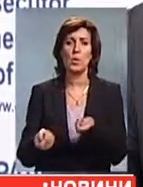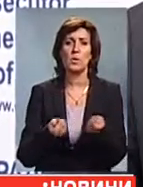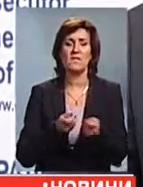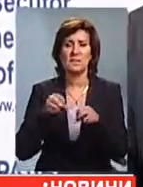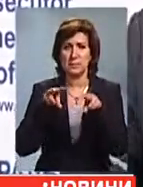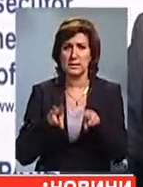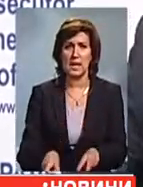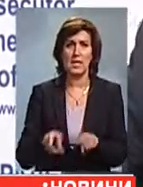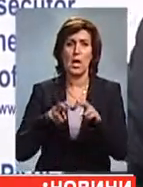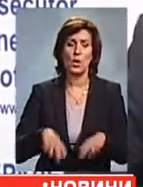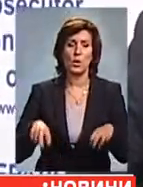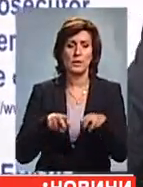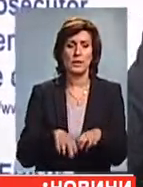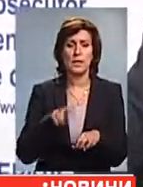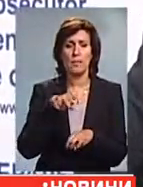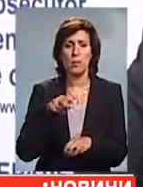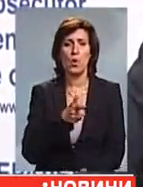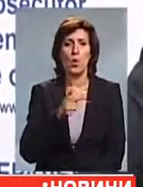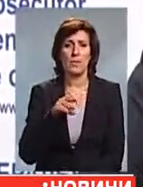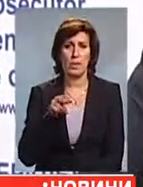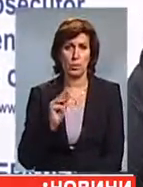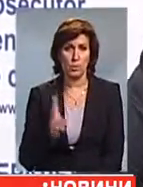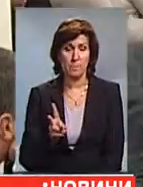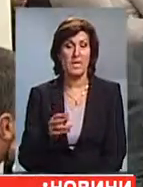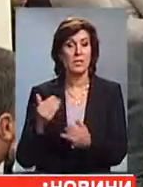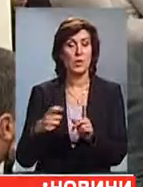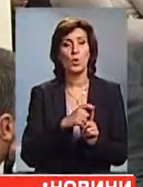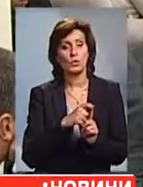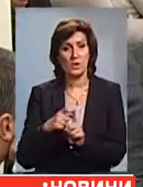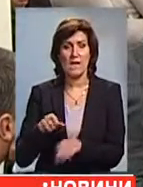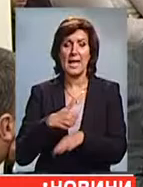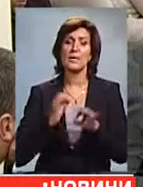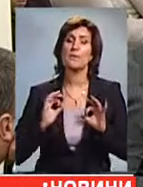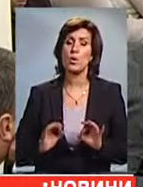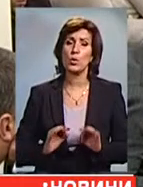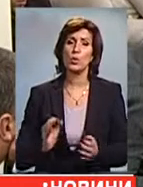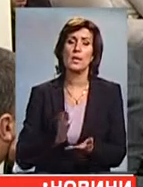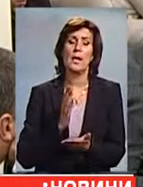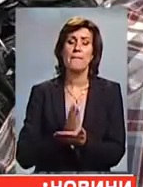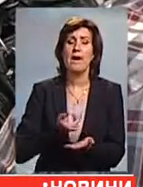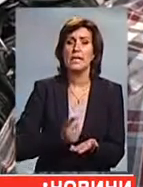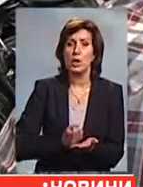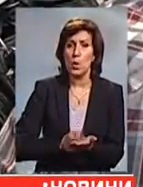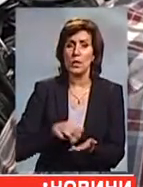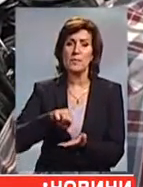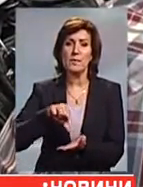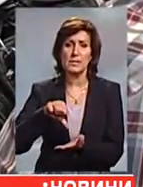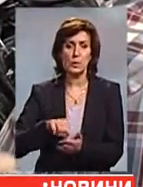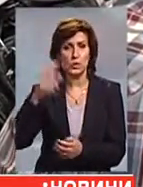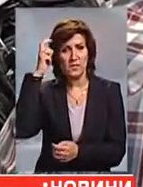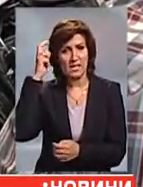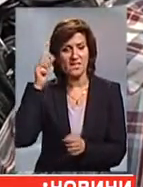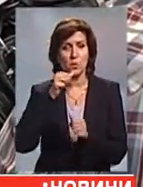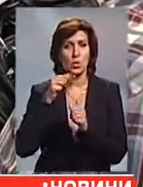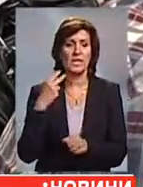управління спеціальних розслідувань ГПУ Сергій Горбатюк. За його словами, Генпрокуратура має докази присутності у